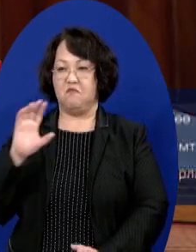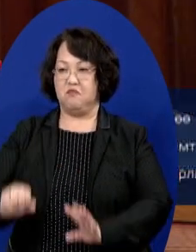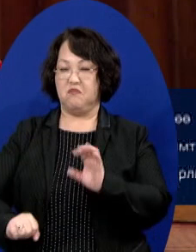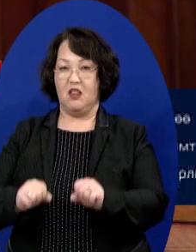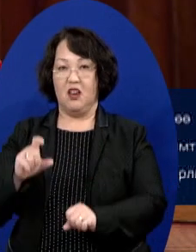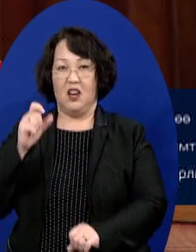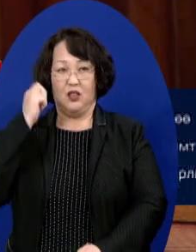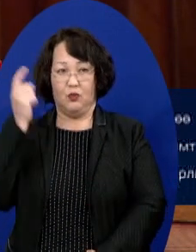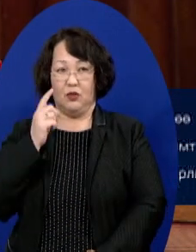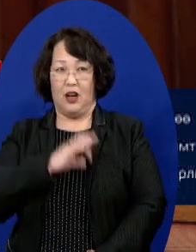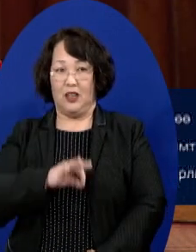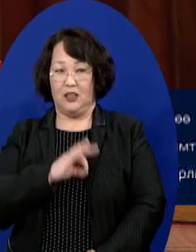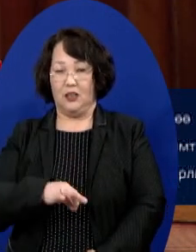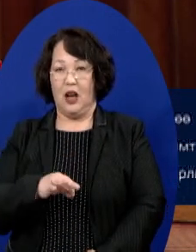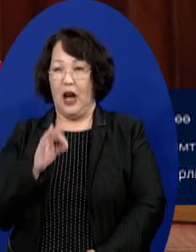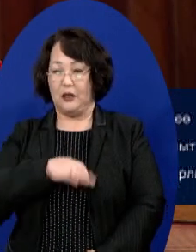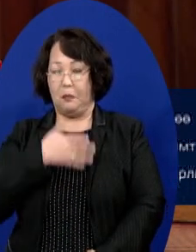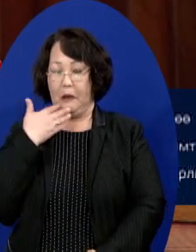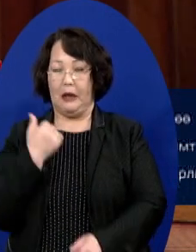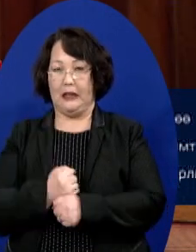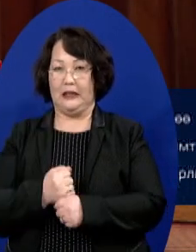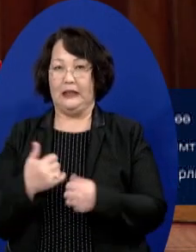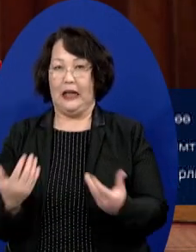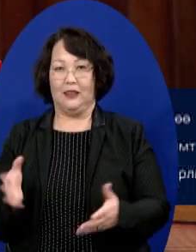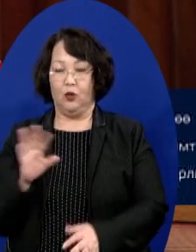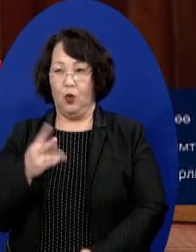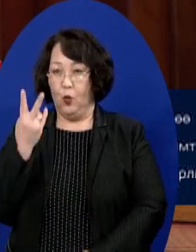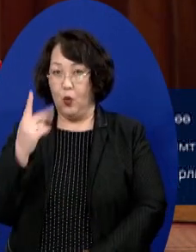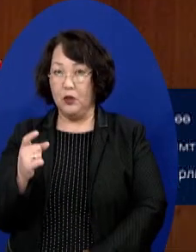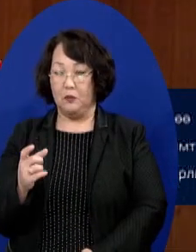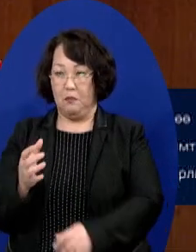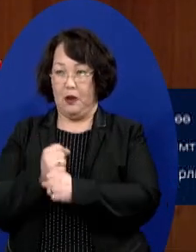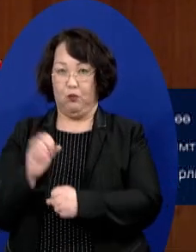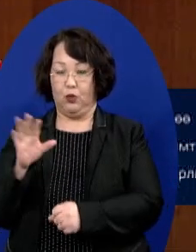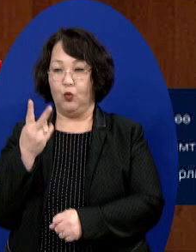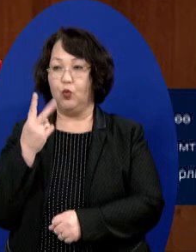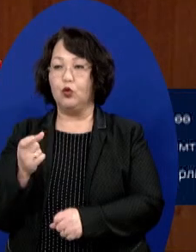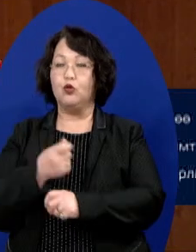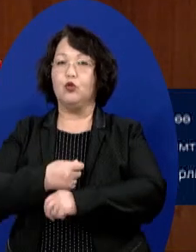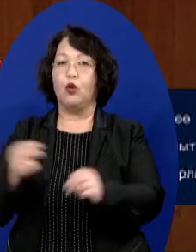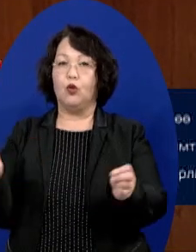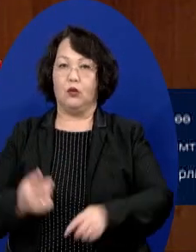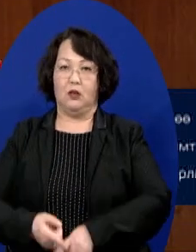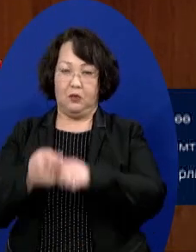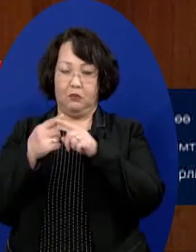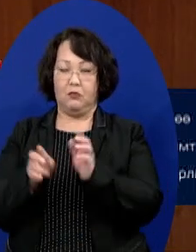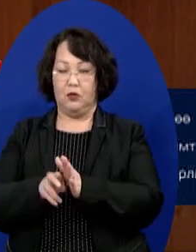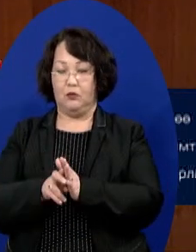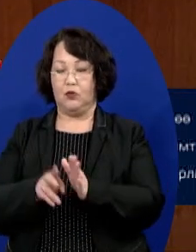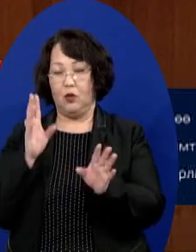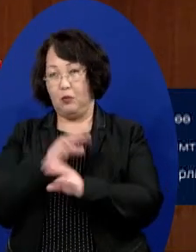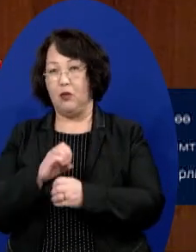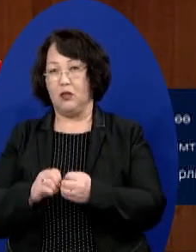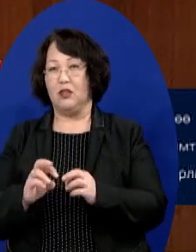ажиллаж гин гэдэг. Үнийг барьцсан байхгүй юу? Ашигтай ажиллуулахаар яг үнийн нэмэх л байхгүй. Цаашид засаглалыг нь